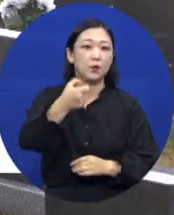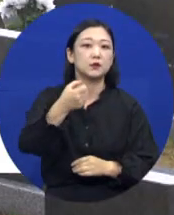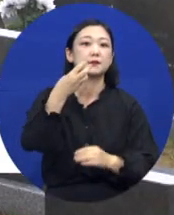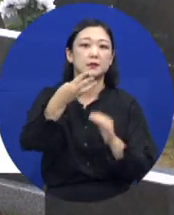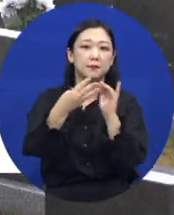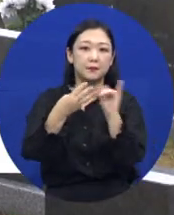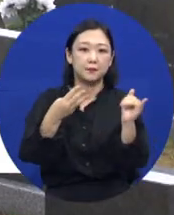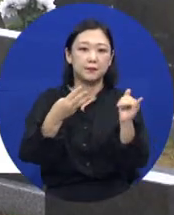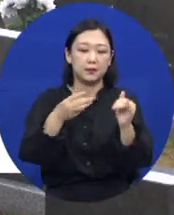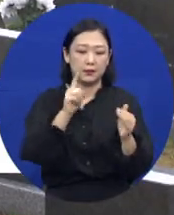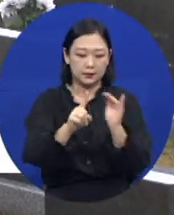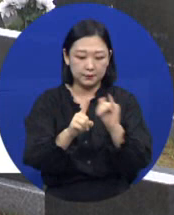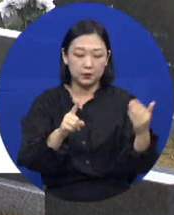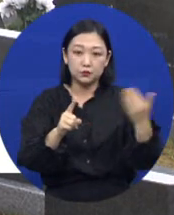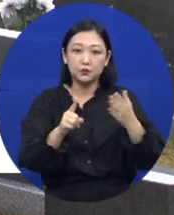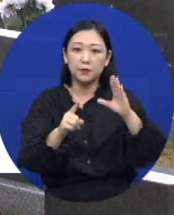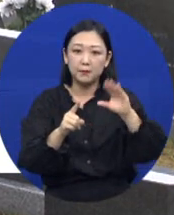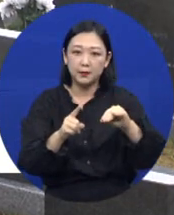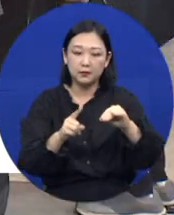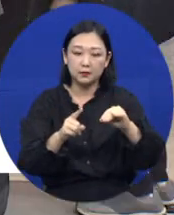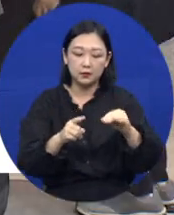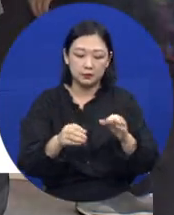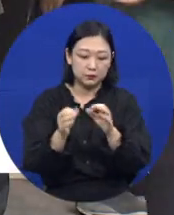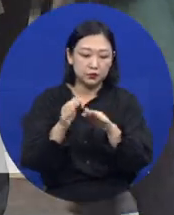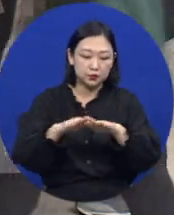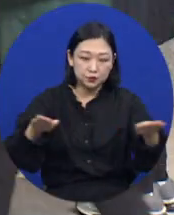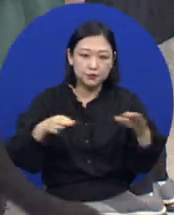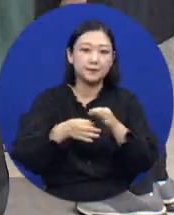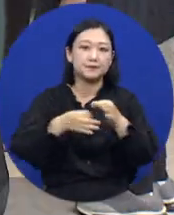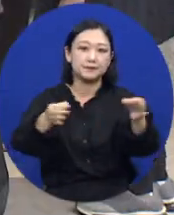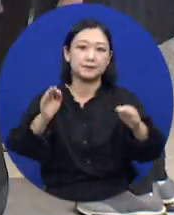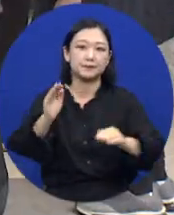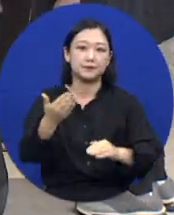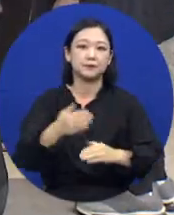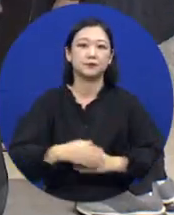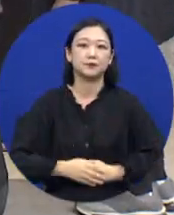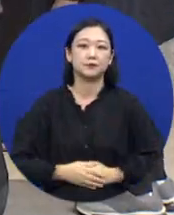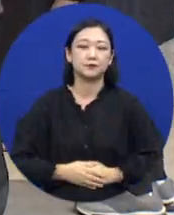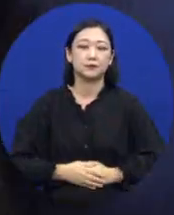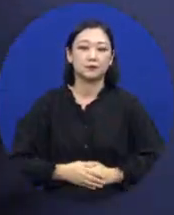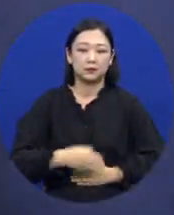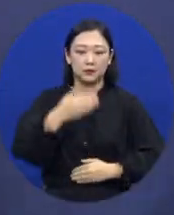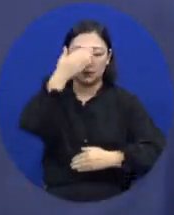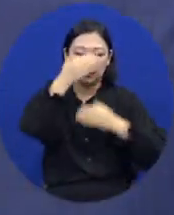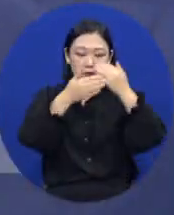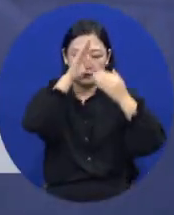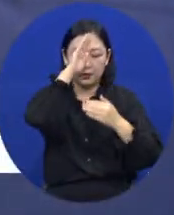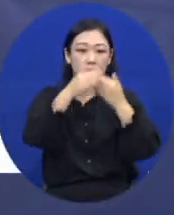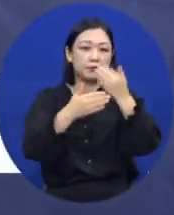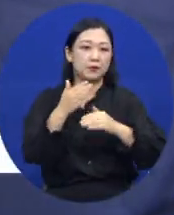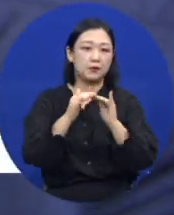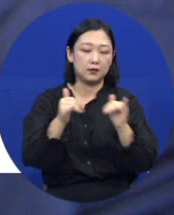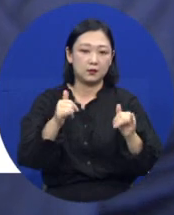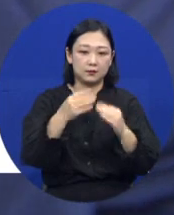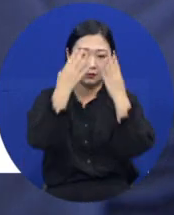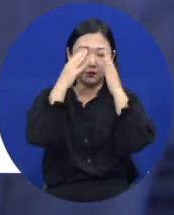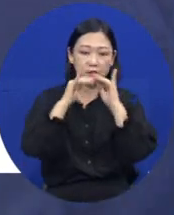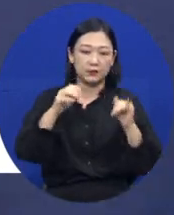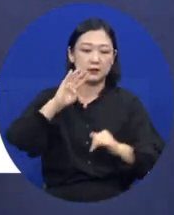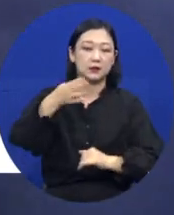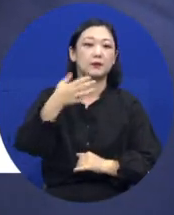9 한사람당 9000만원 c 균등하게 지급됩니다 후유 장애인과 수영 인 480명 은